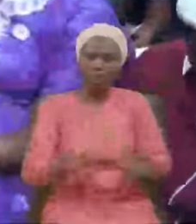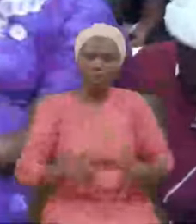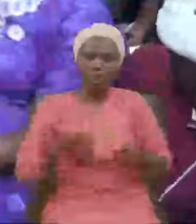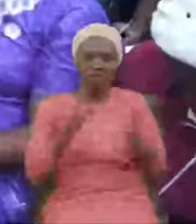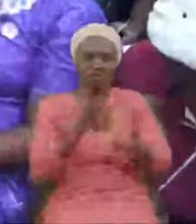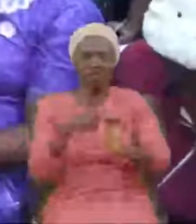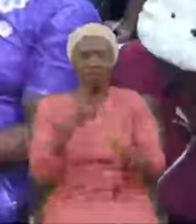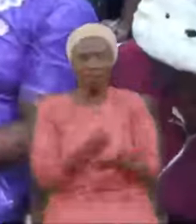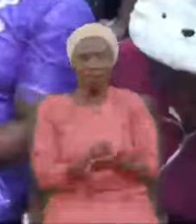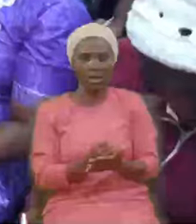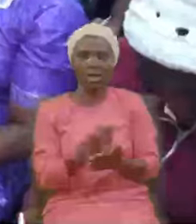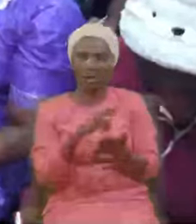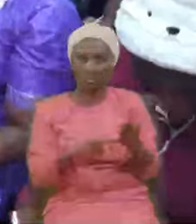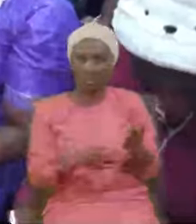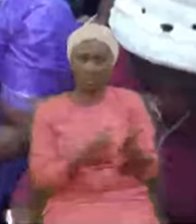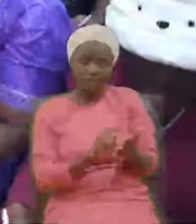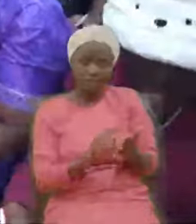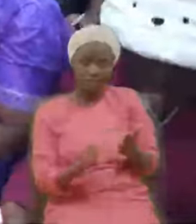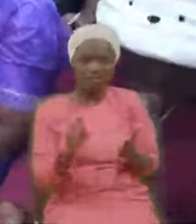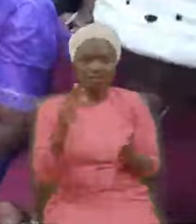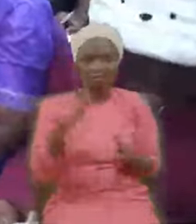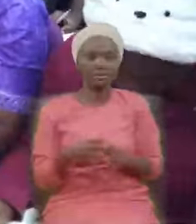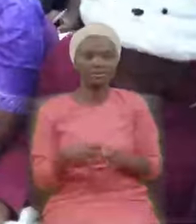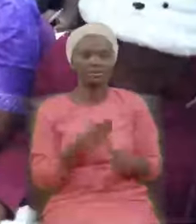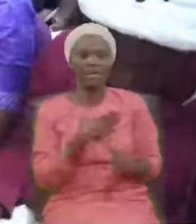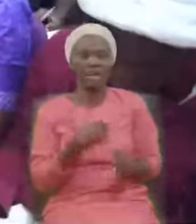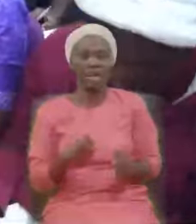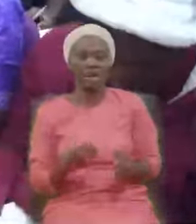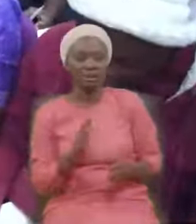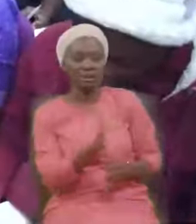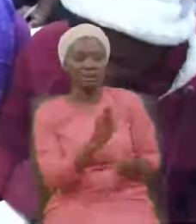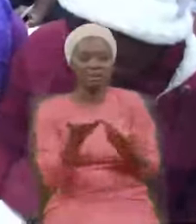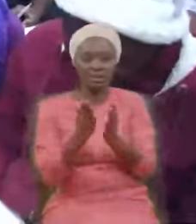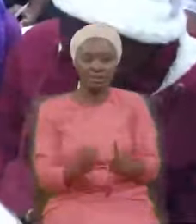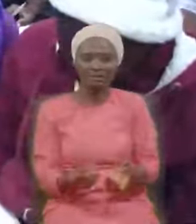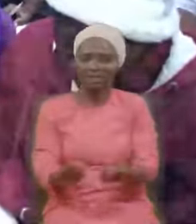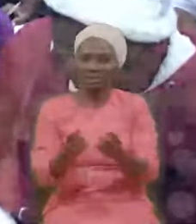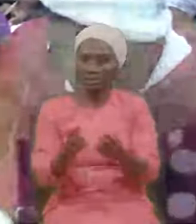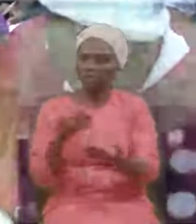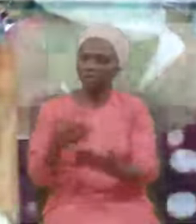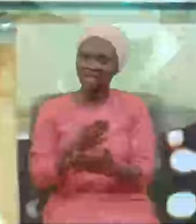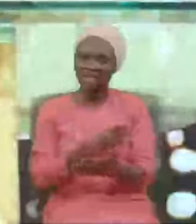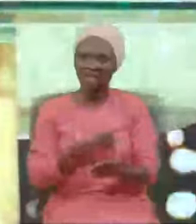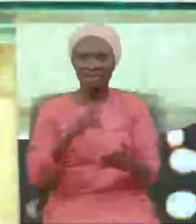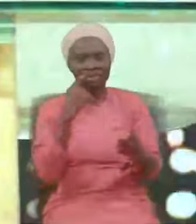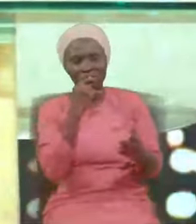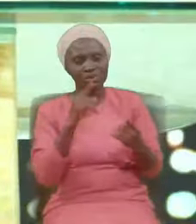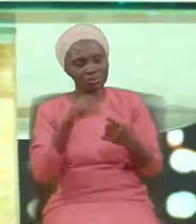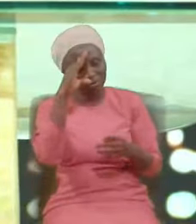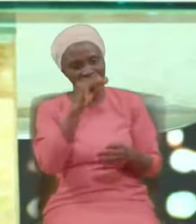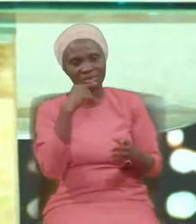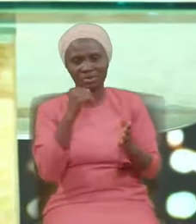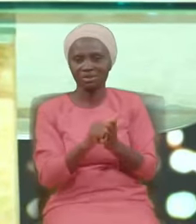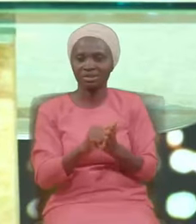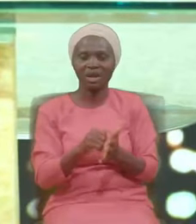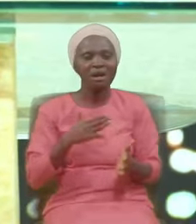Voyez le verset 13. Mais ses serviteurs s'approchèrent pour lui parler et dit, « Mon père, si